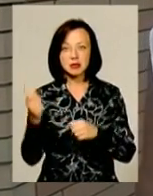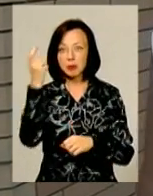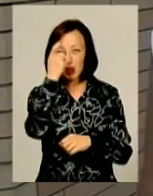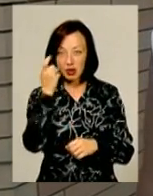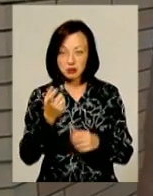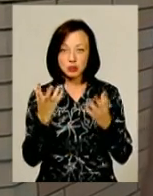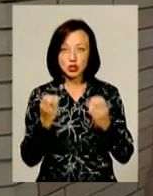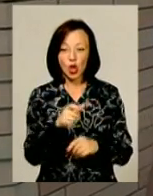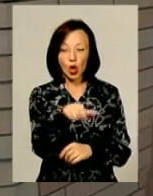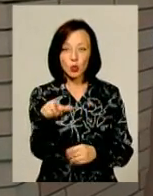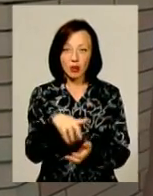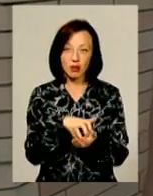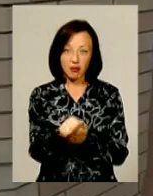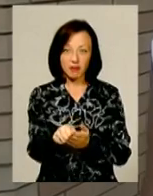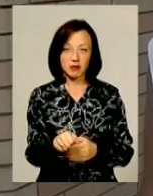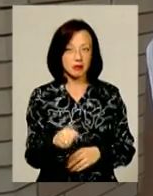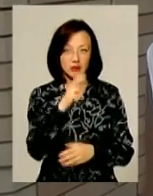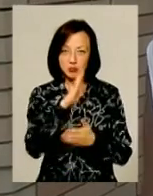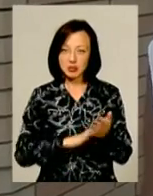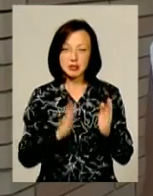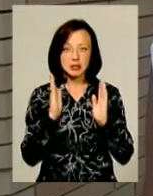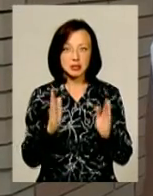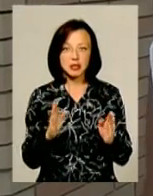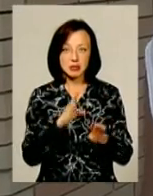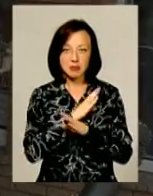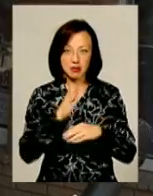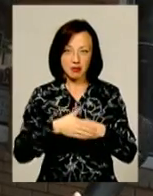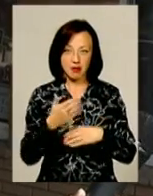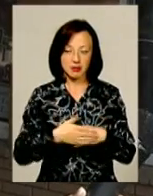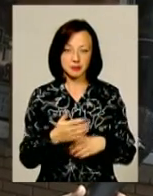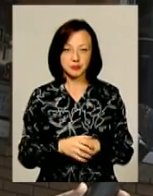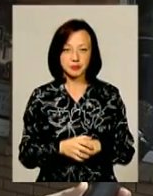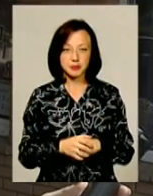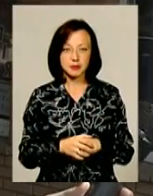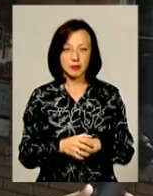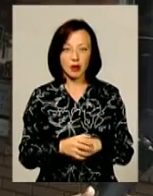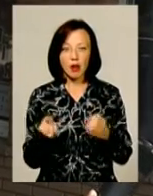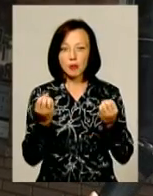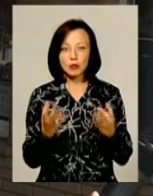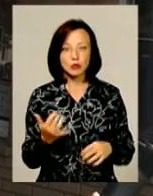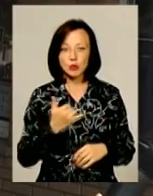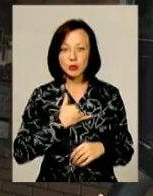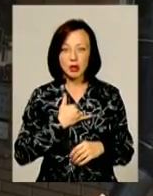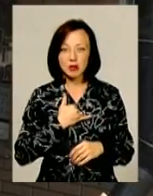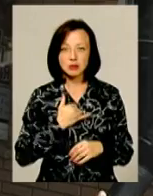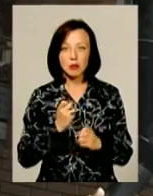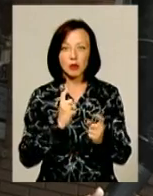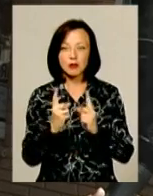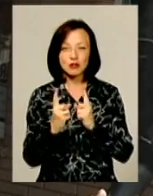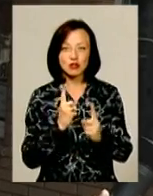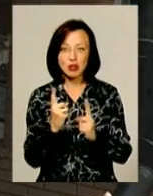п'яним, та ще й людей давити, вибачайте, за це тільки смертні казни. Просто у нас по